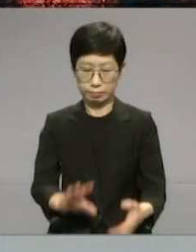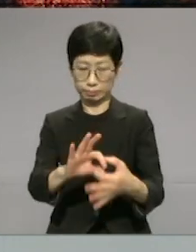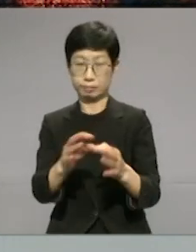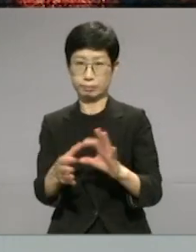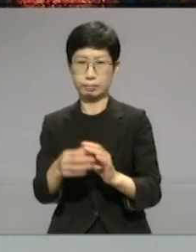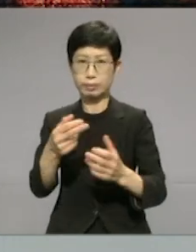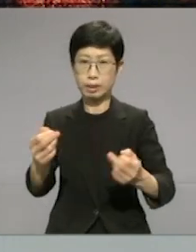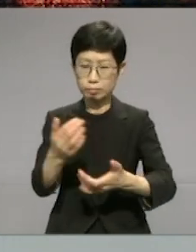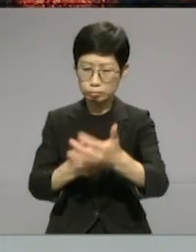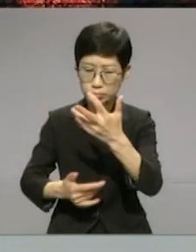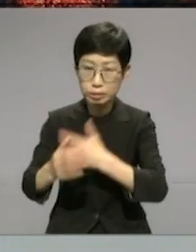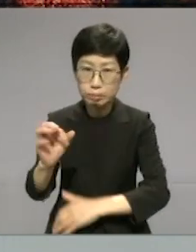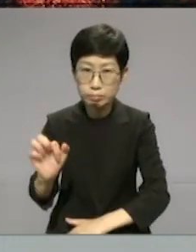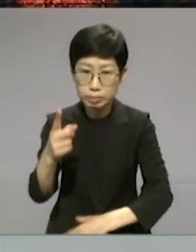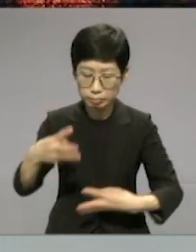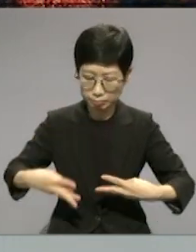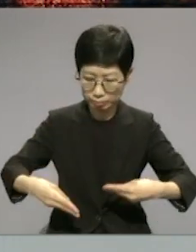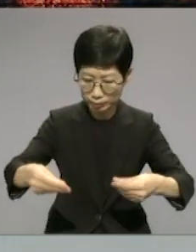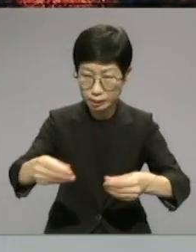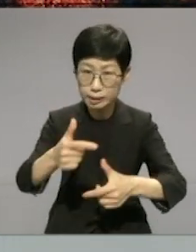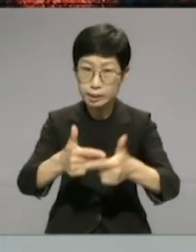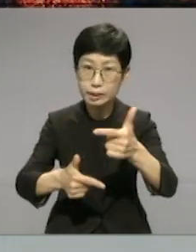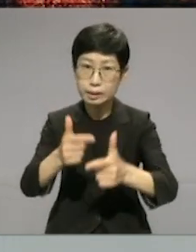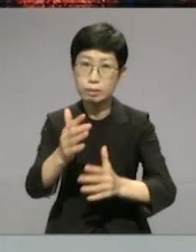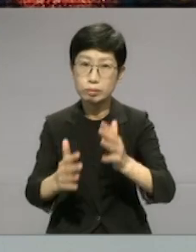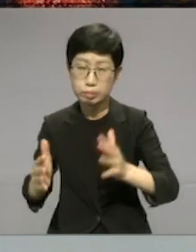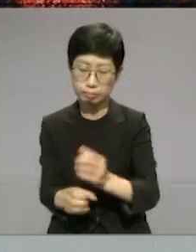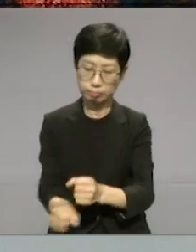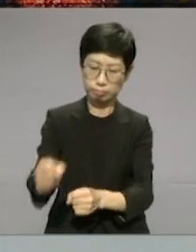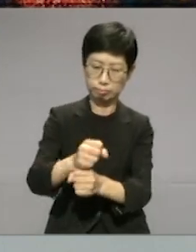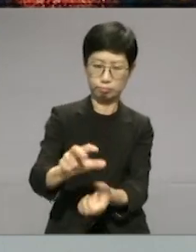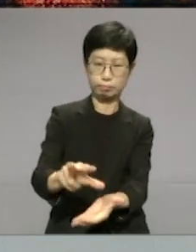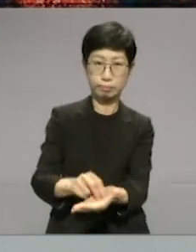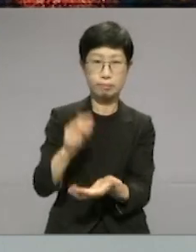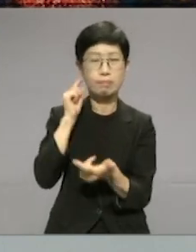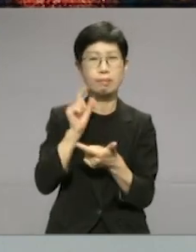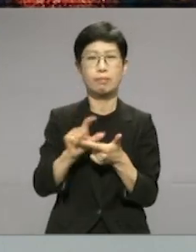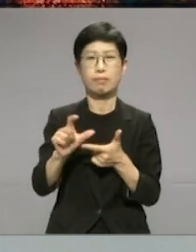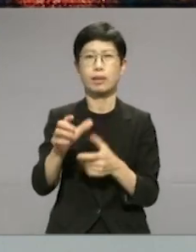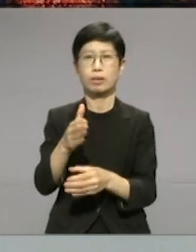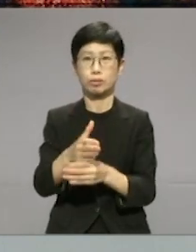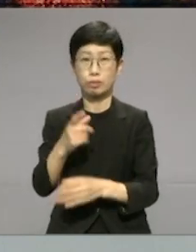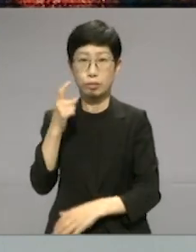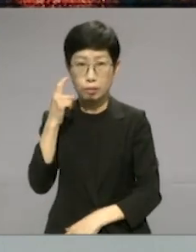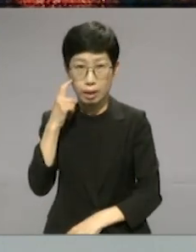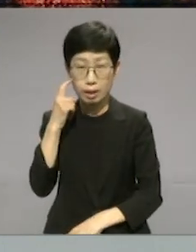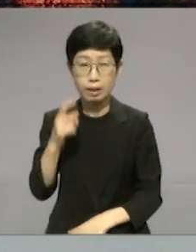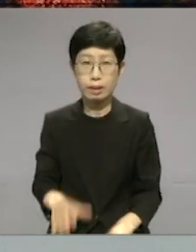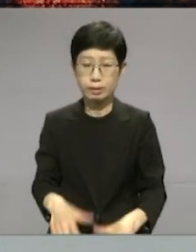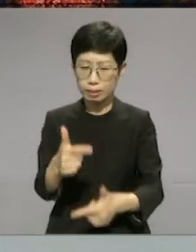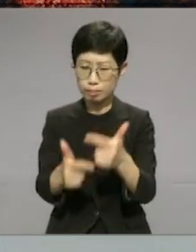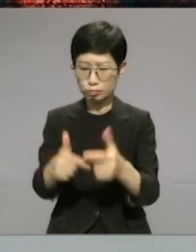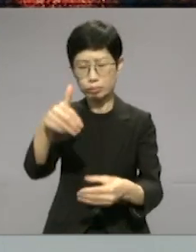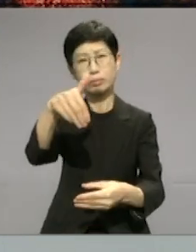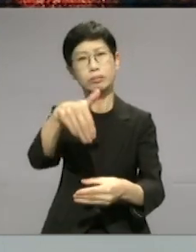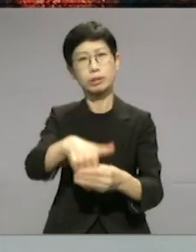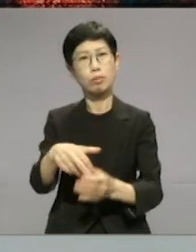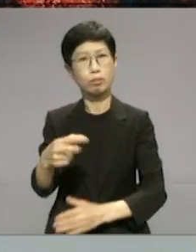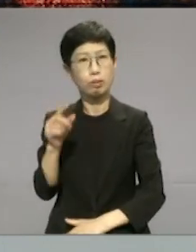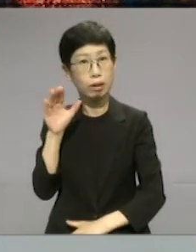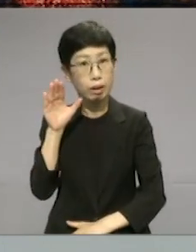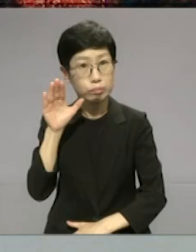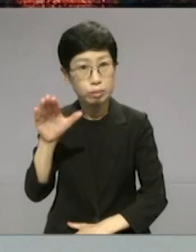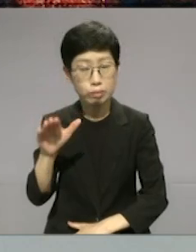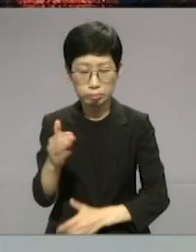그리스가 산불로 파괴된 숲을 재조성하는 문제를 두고 딜레마에 빠졌습니다. 이대로라면 나무를 심어봤자